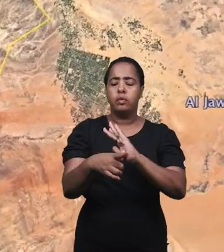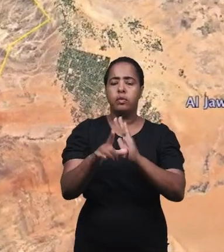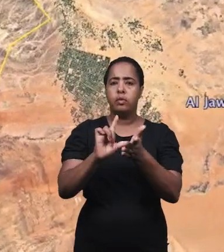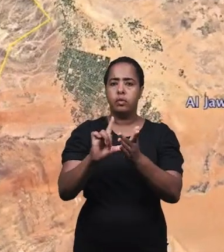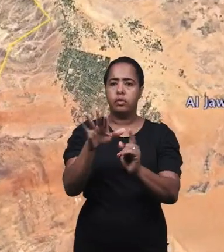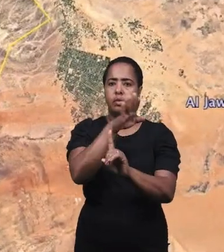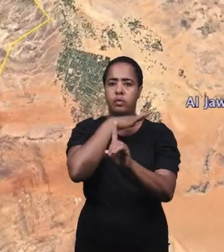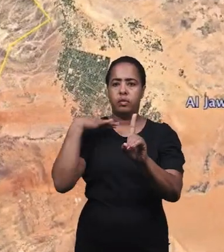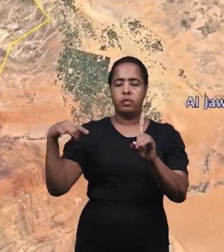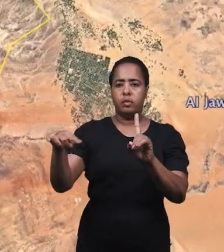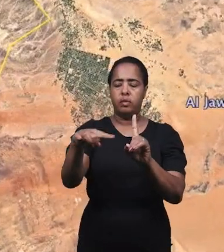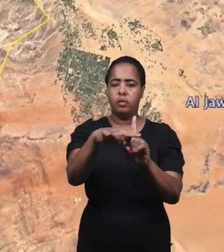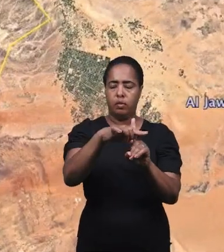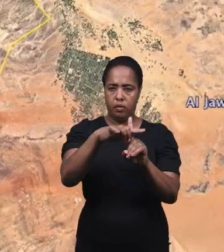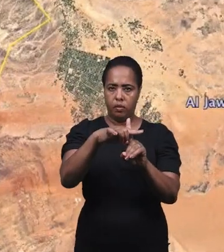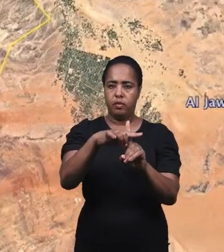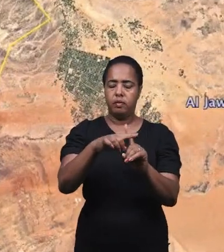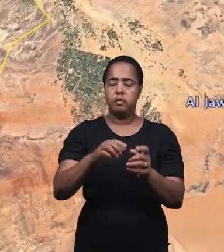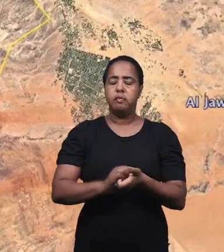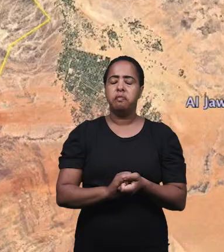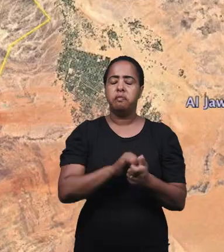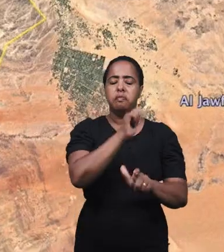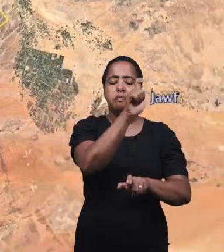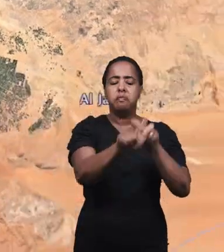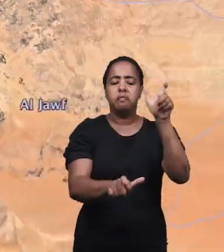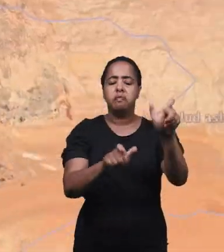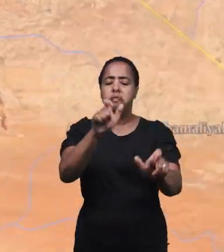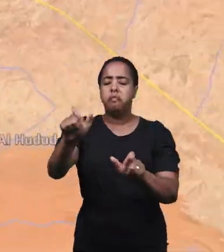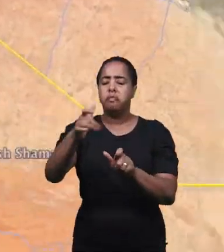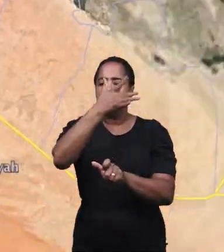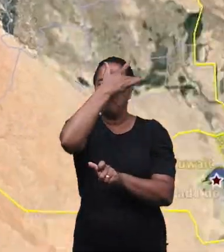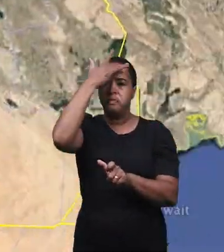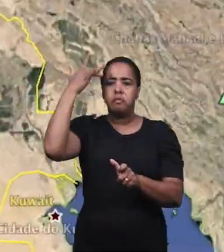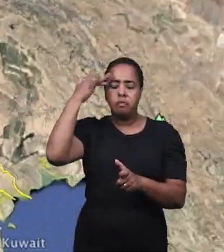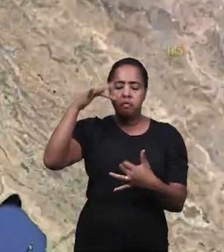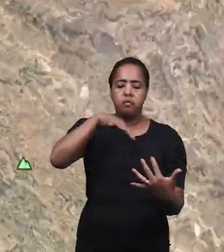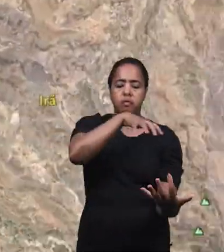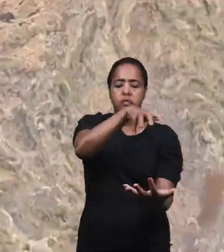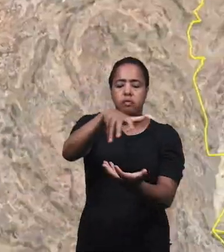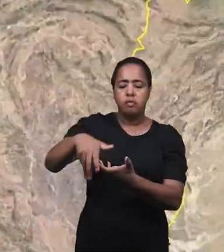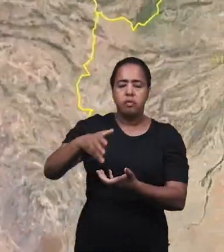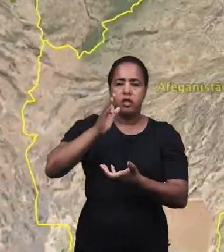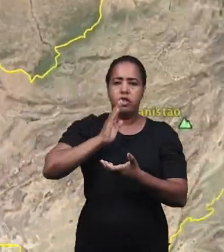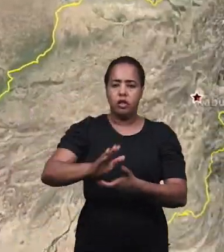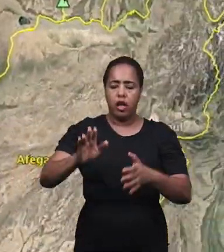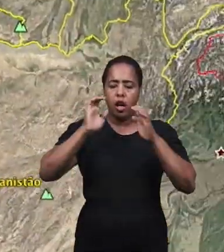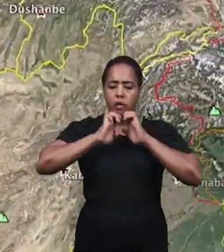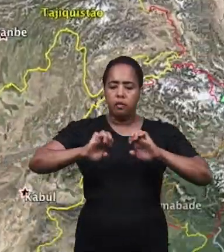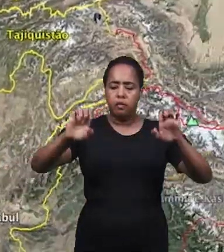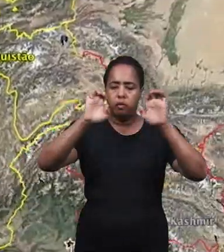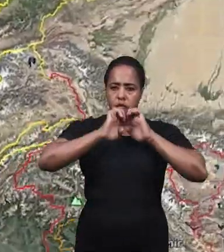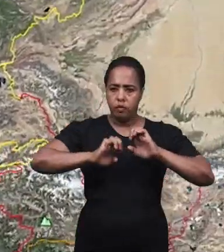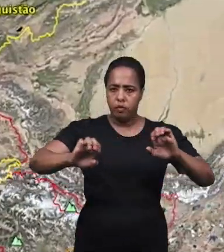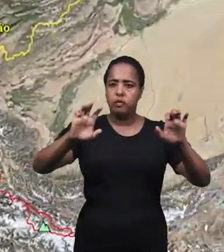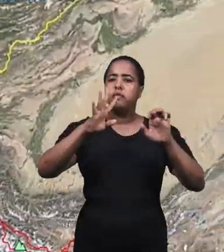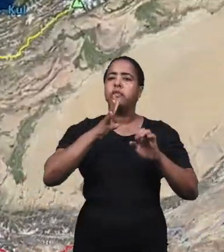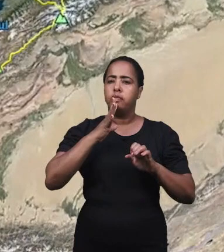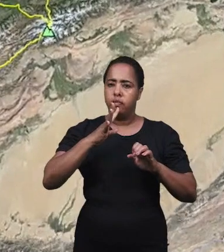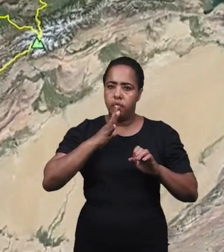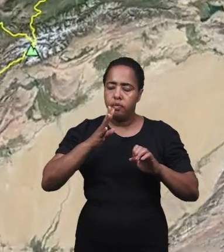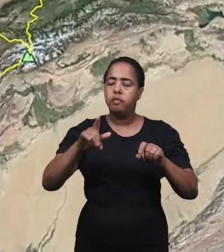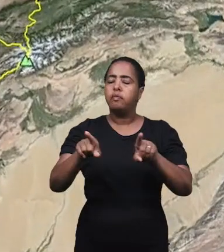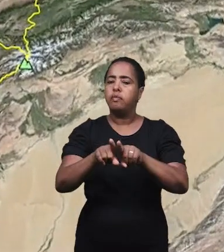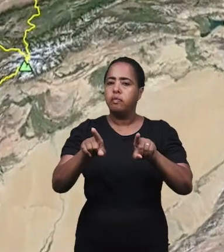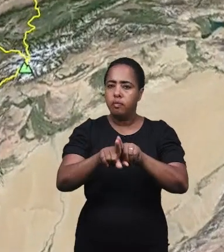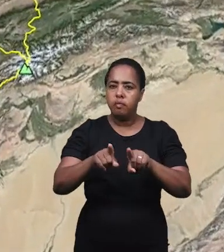le Seigneur Jésus à la veille de sa mort à la croix de Calvaire. Des personnes de toutes les parties du monde sont touchées